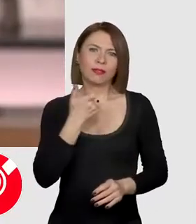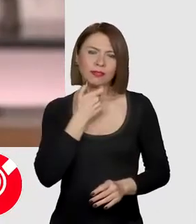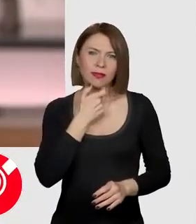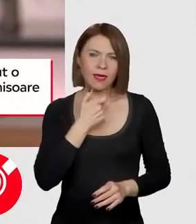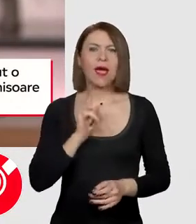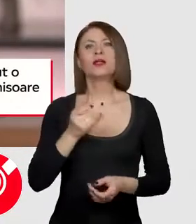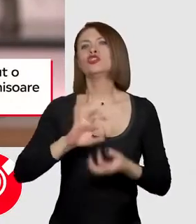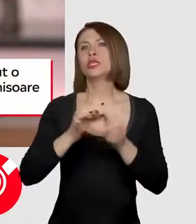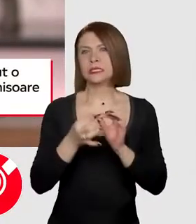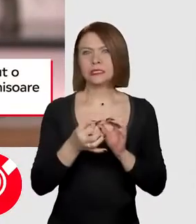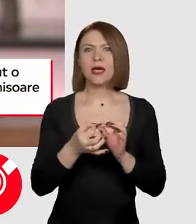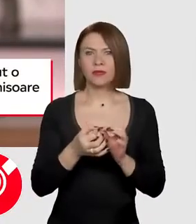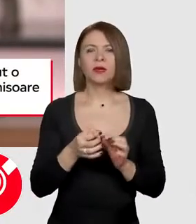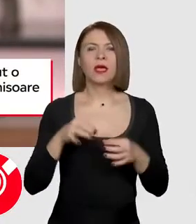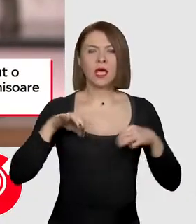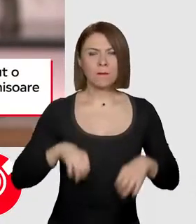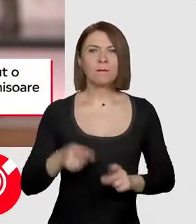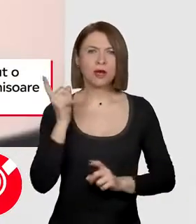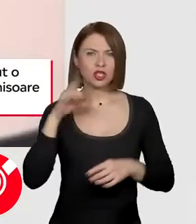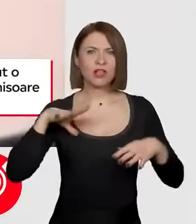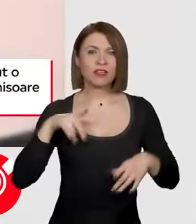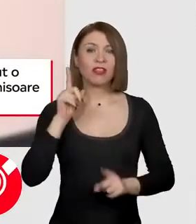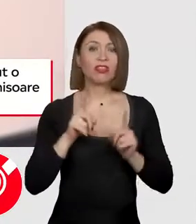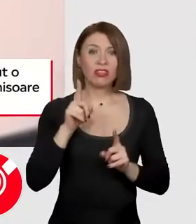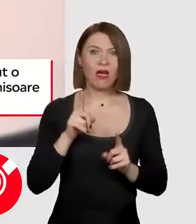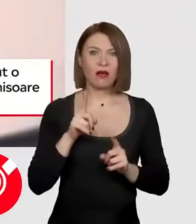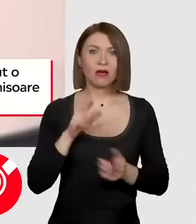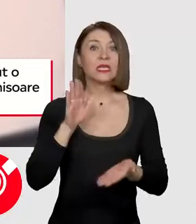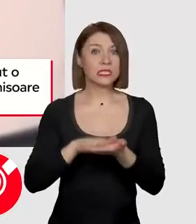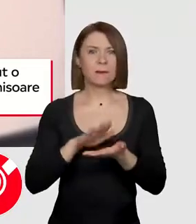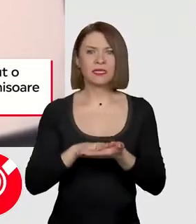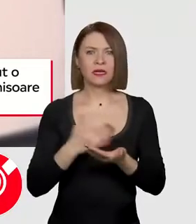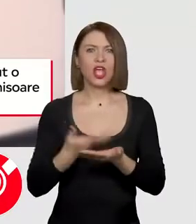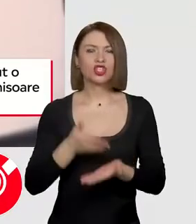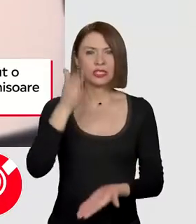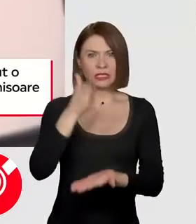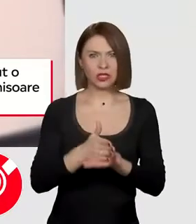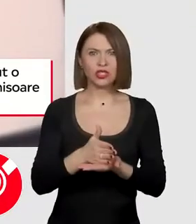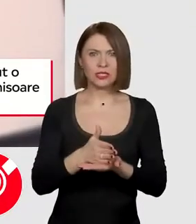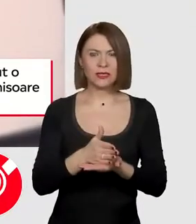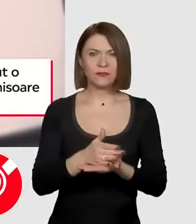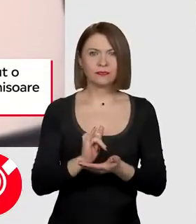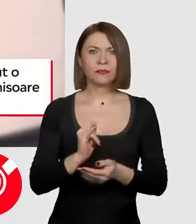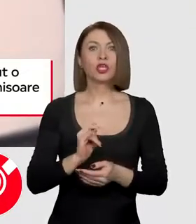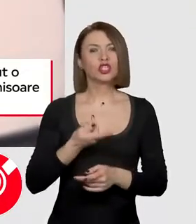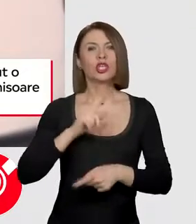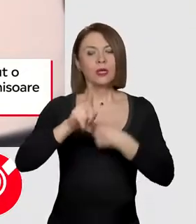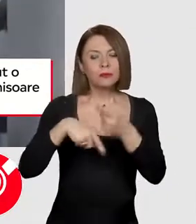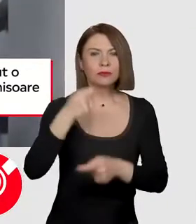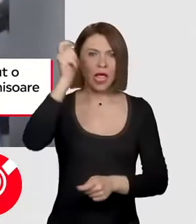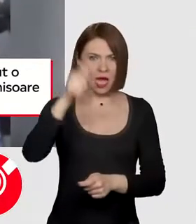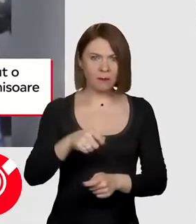ceea ce înseamnă că Nicolas Sarkozy, dacă se va menține această decizie și în apel,